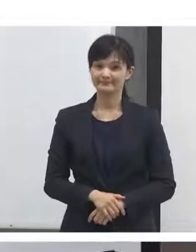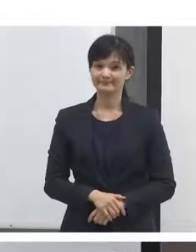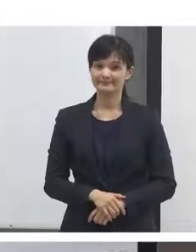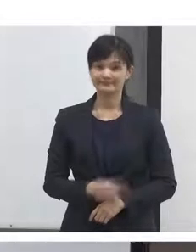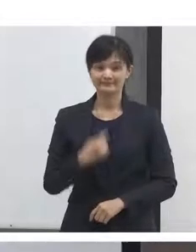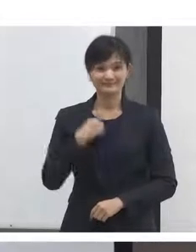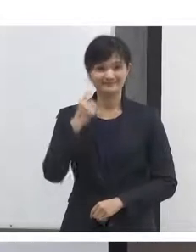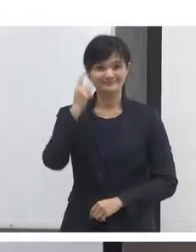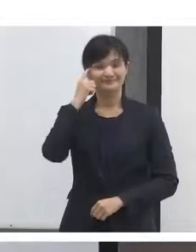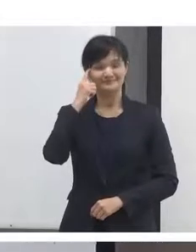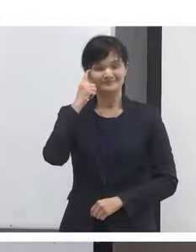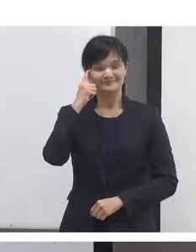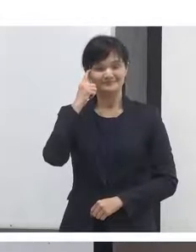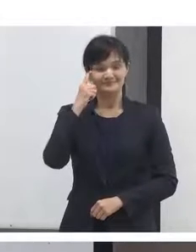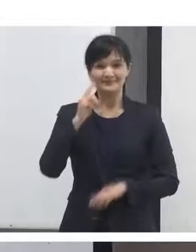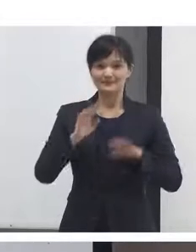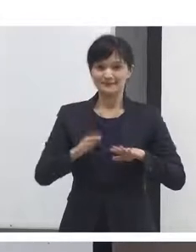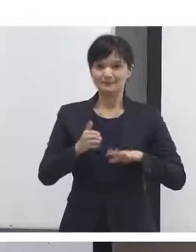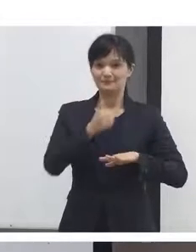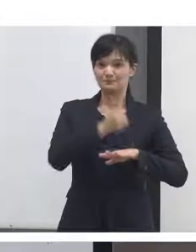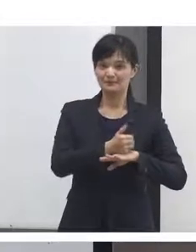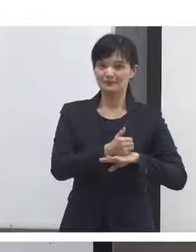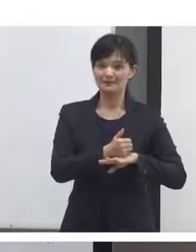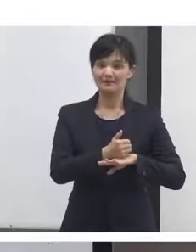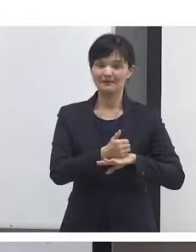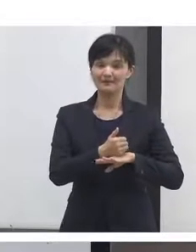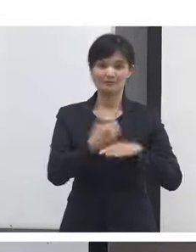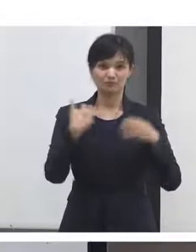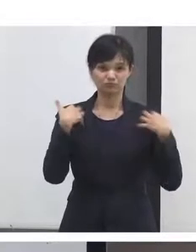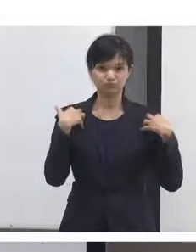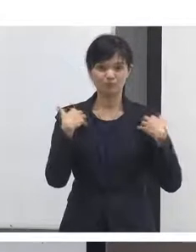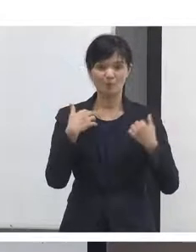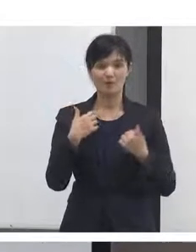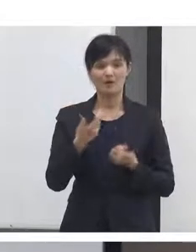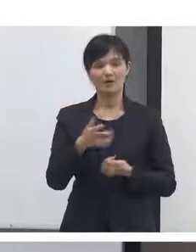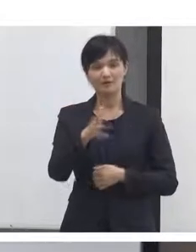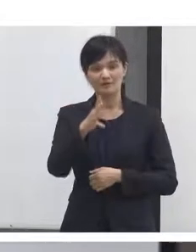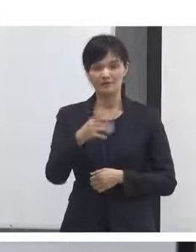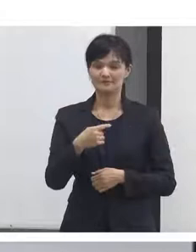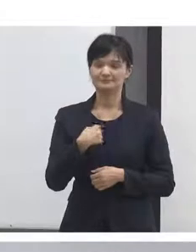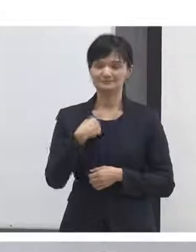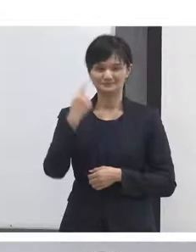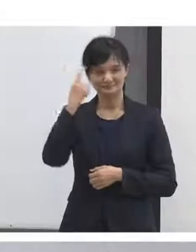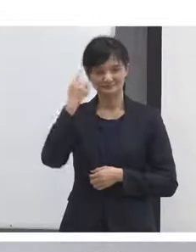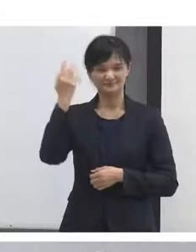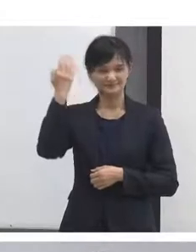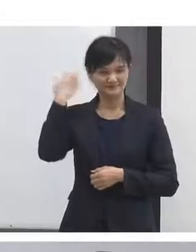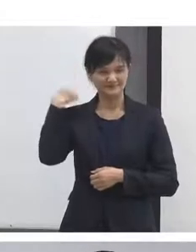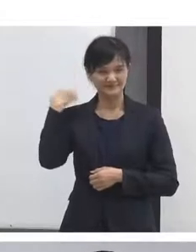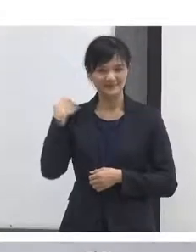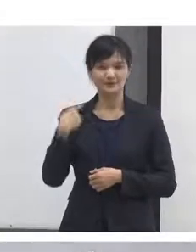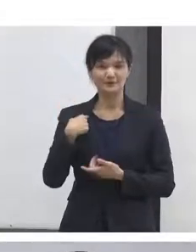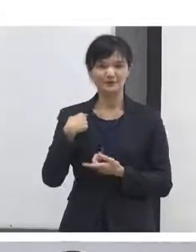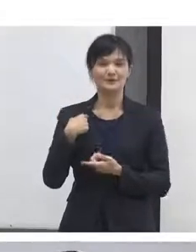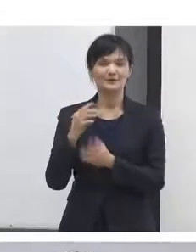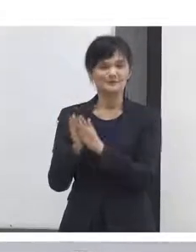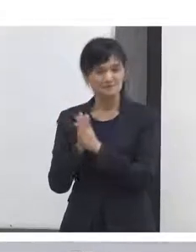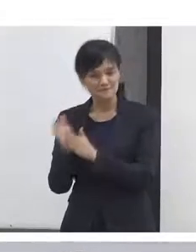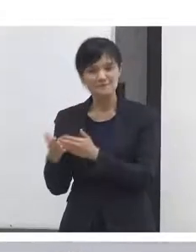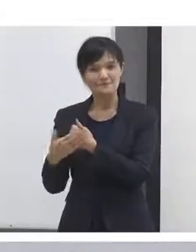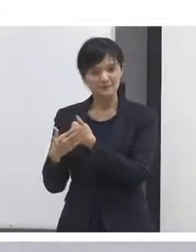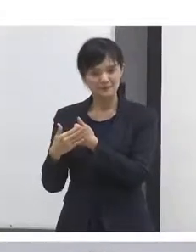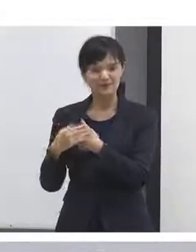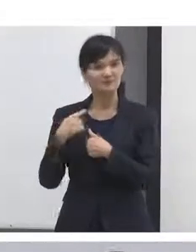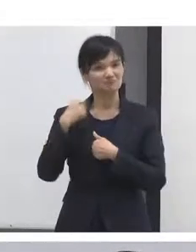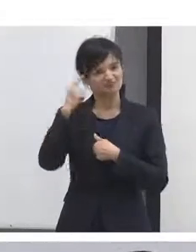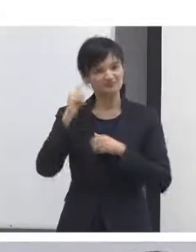会答应当这次总召，因为就觉得我有欠了一些东西。这个是 GNV 这个社交媒体